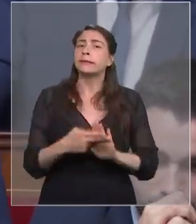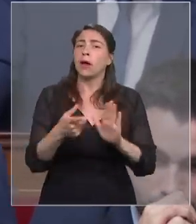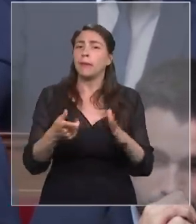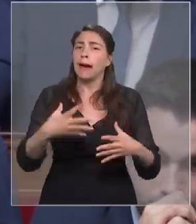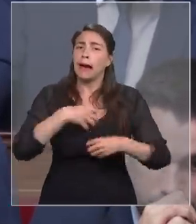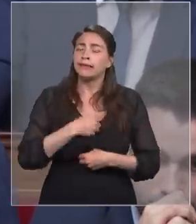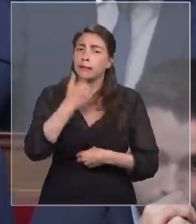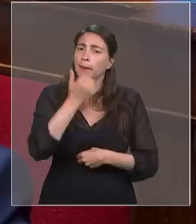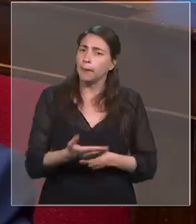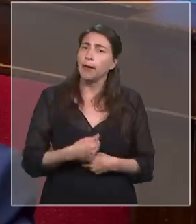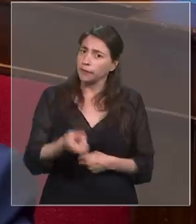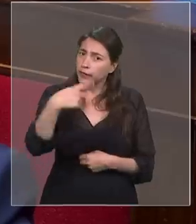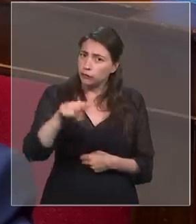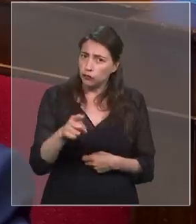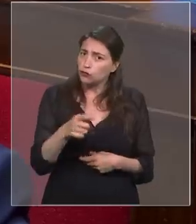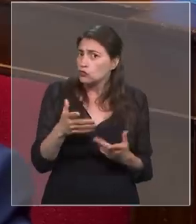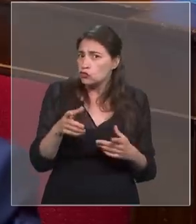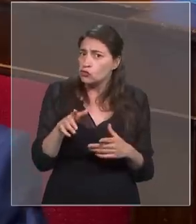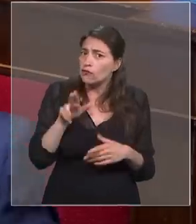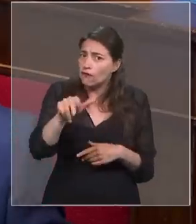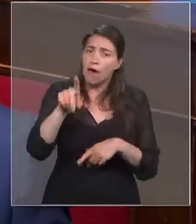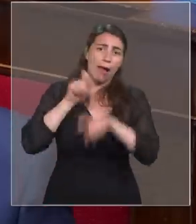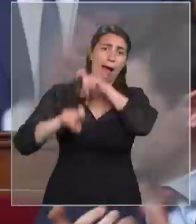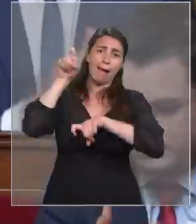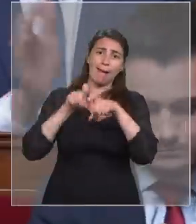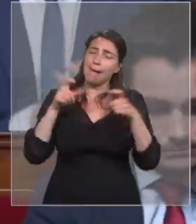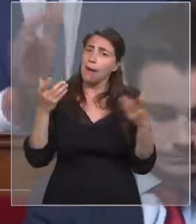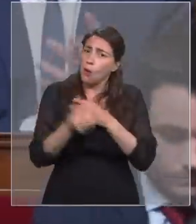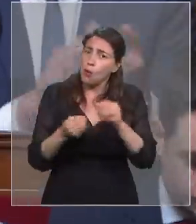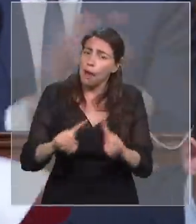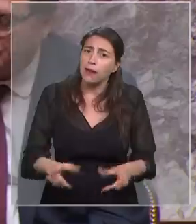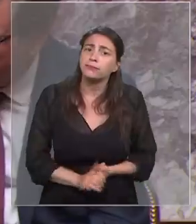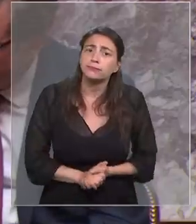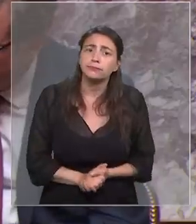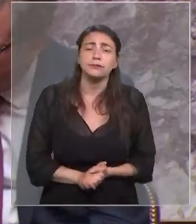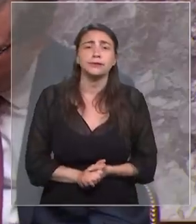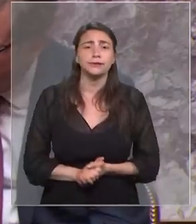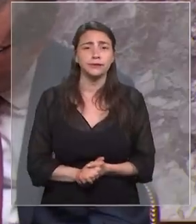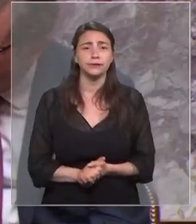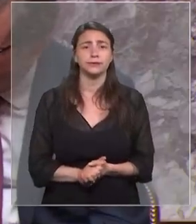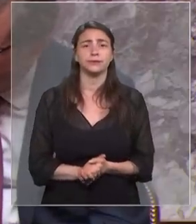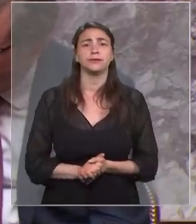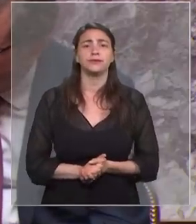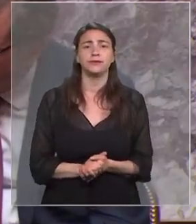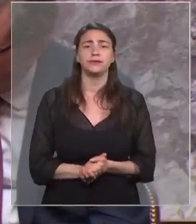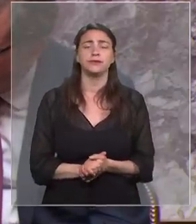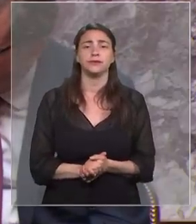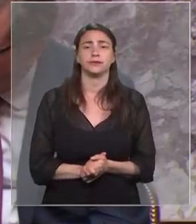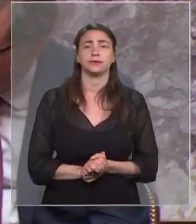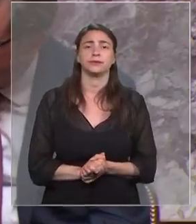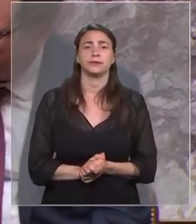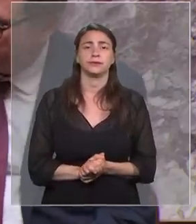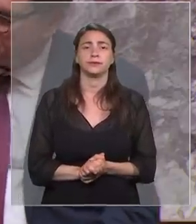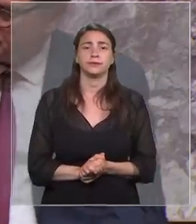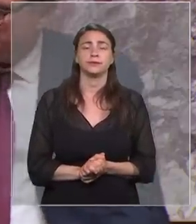de la politique de logement que vous leur avez confisqués? Je vous remercie. Merci beaucoup. La parole est à Monsieur Olivier Klein, ministre délégué chargé